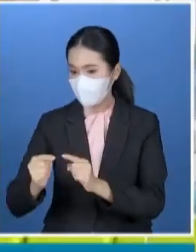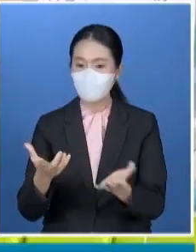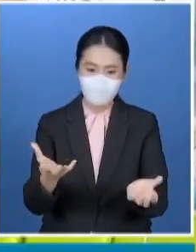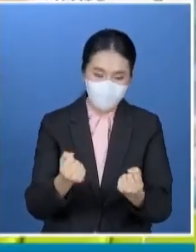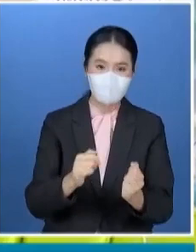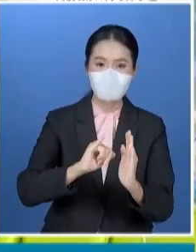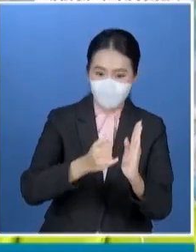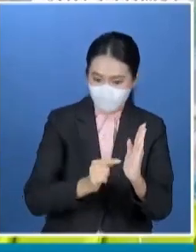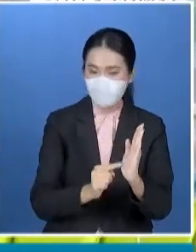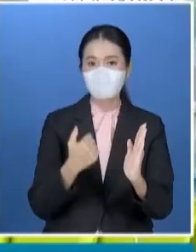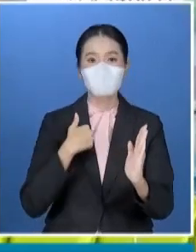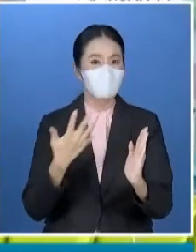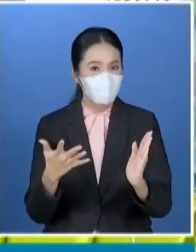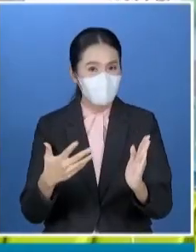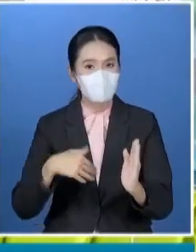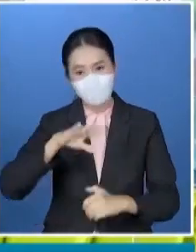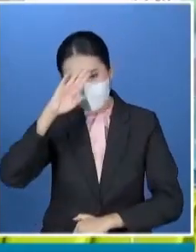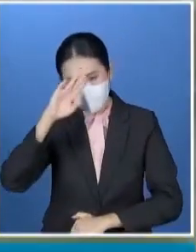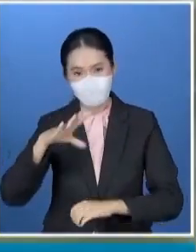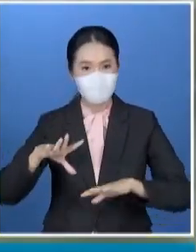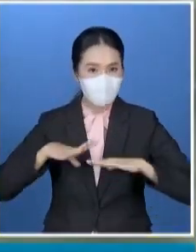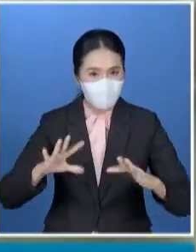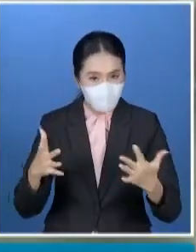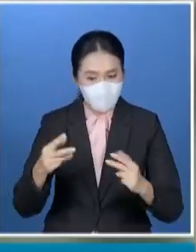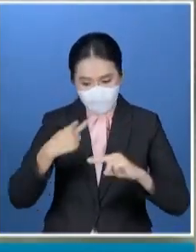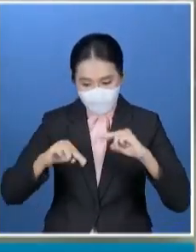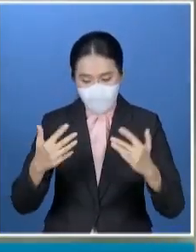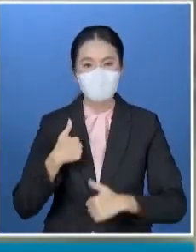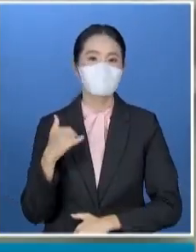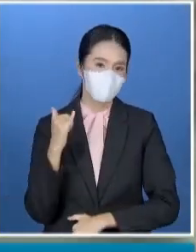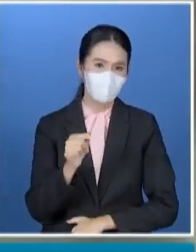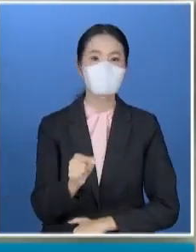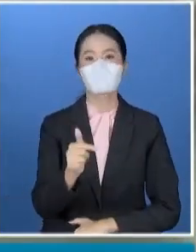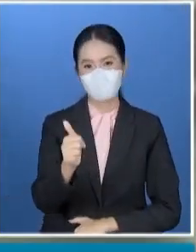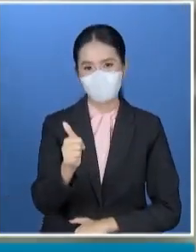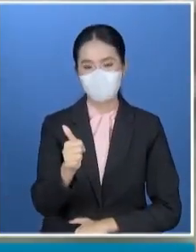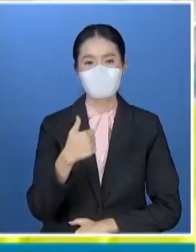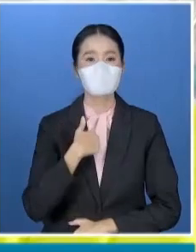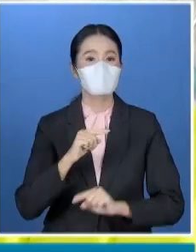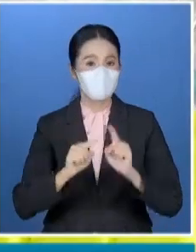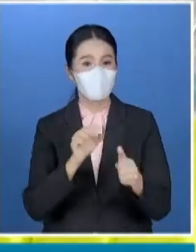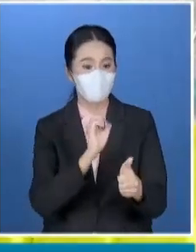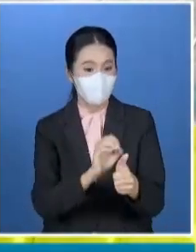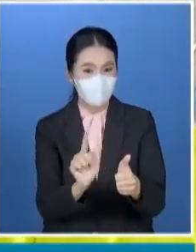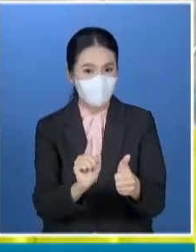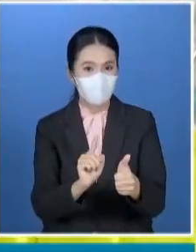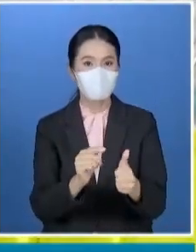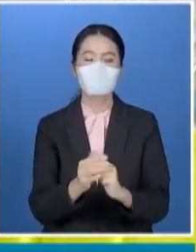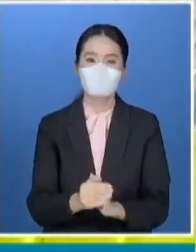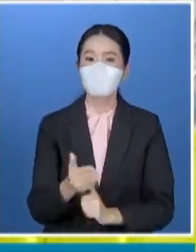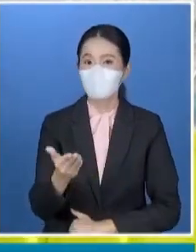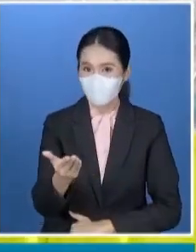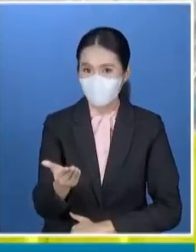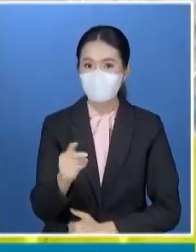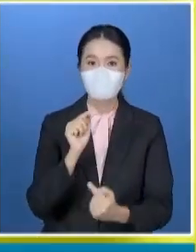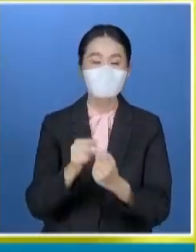างจังหวัดถ้าไม่มีที่จะอยู่หรือว่าที่จะพักรักษาเนี่ยก็มาที่นี่ได้เหมือนกันแต่เจ้าหน้าที่แนะนำแบบนี้ค่ะพี่เจตว่าขอ